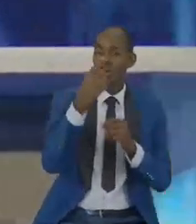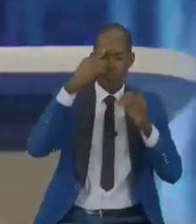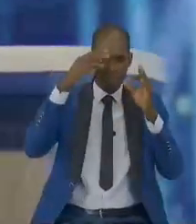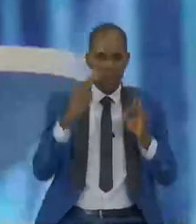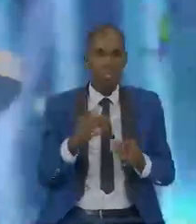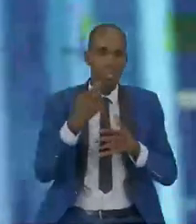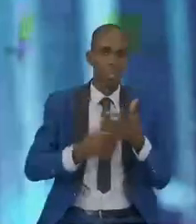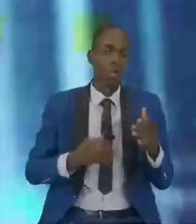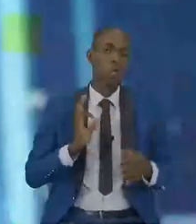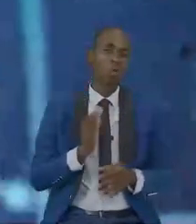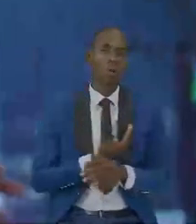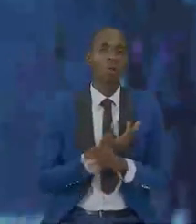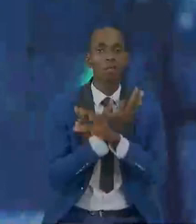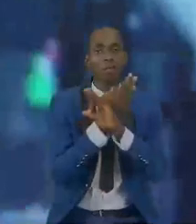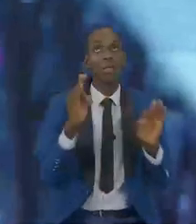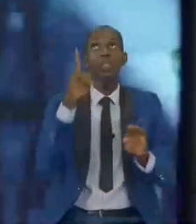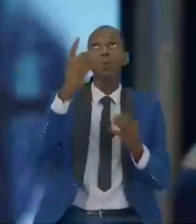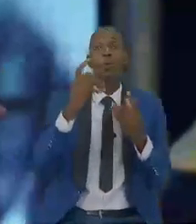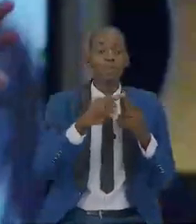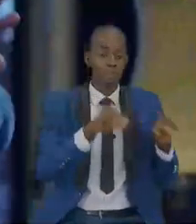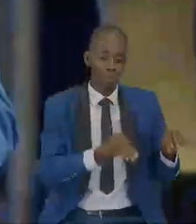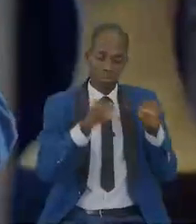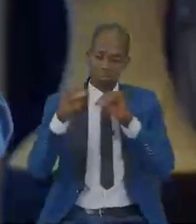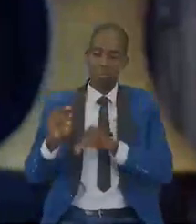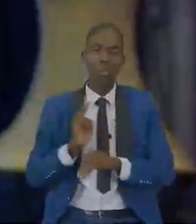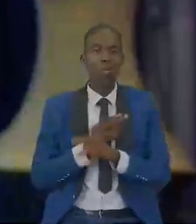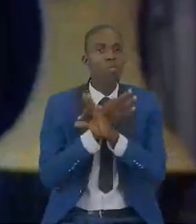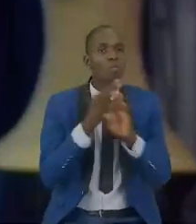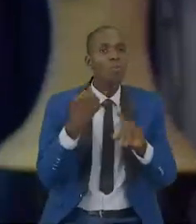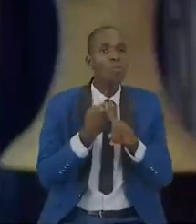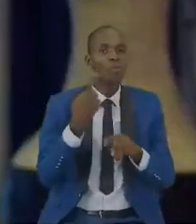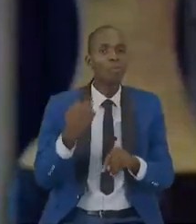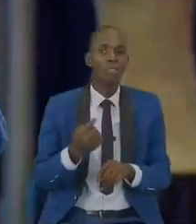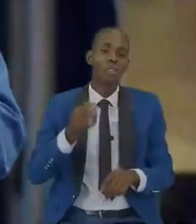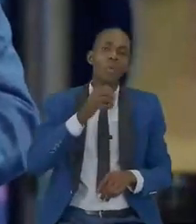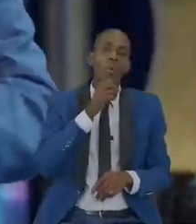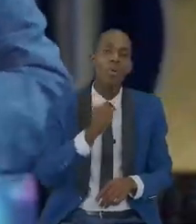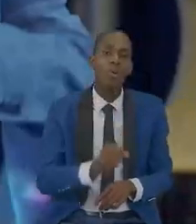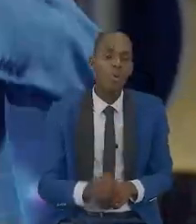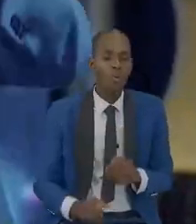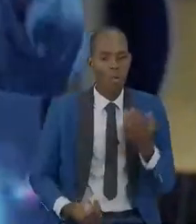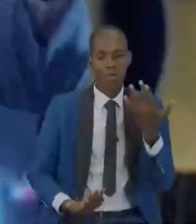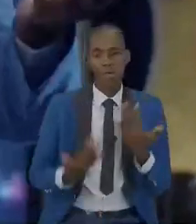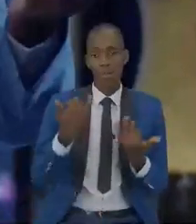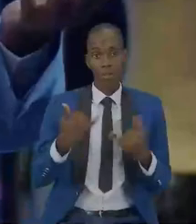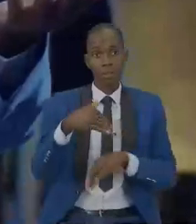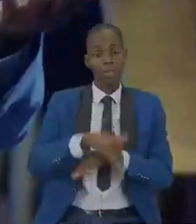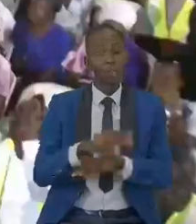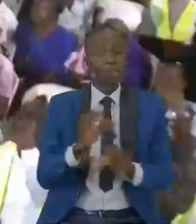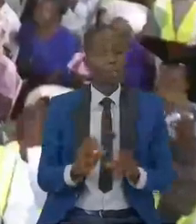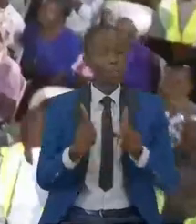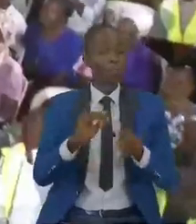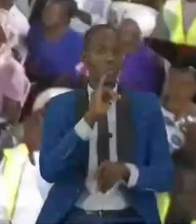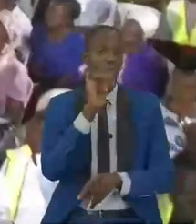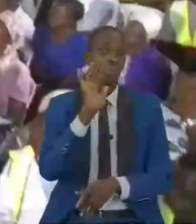rédemption, le prix de notre libération. Il va vouloir nous affranchir de l'ancienne fournaise.